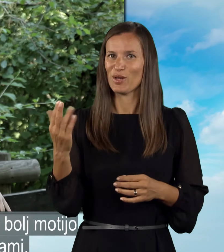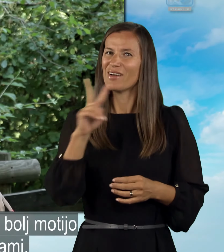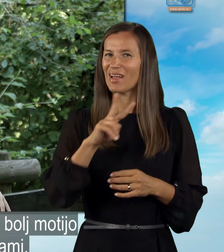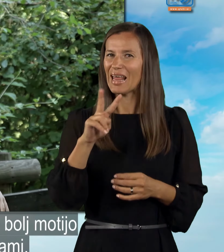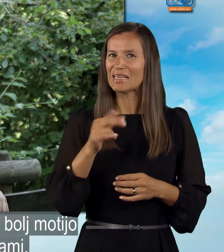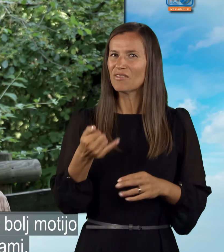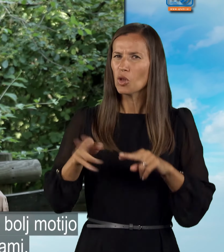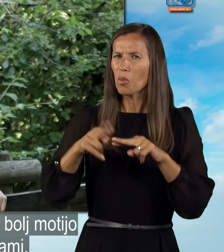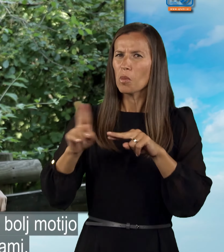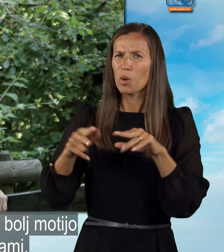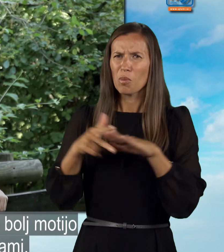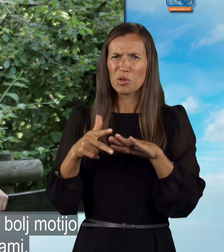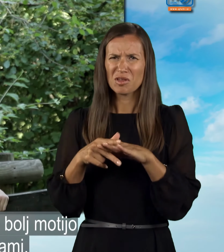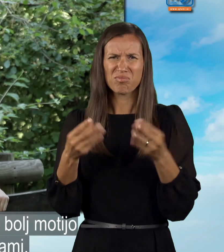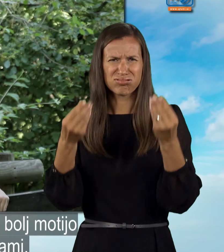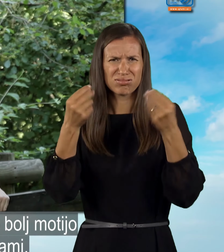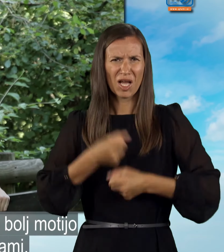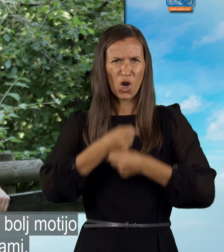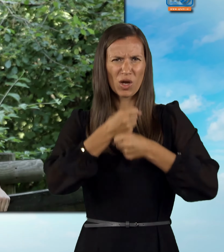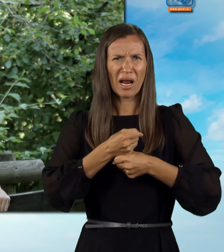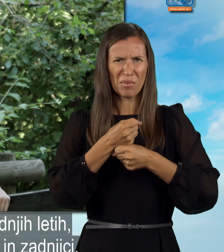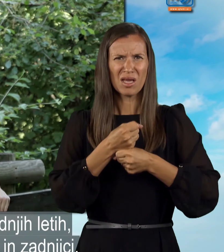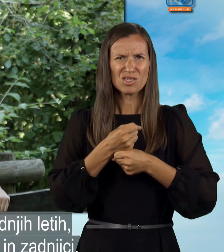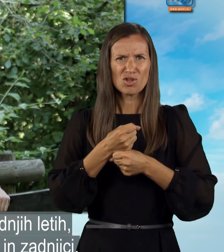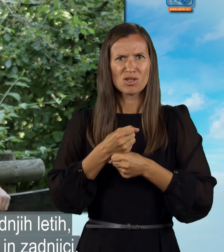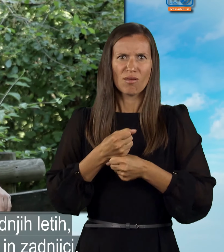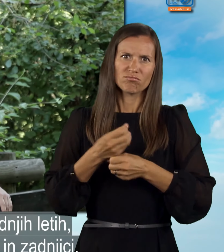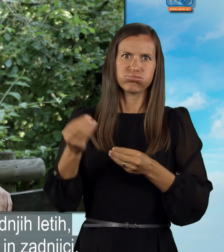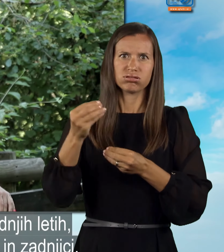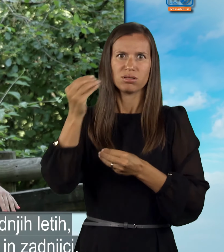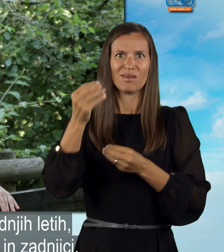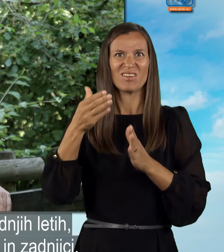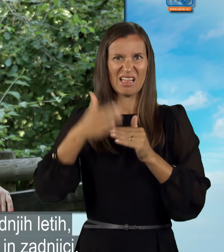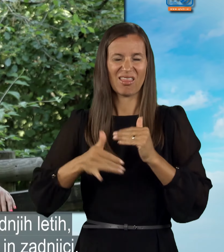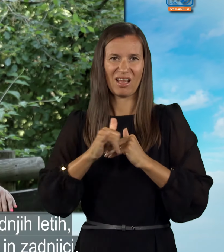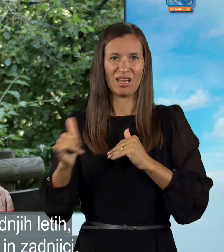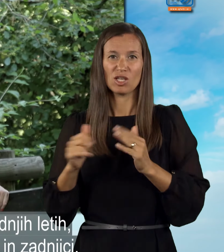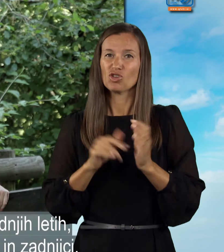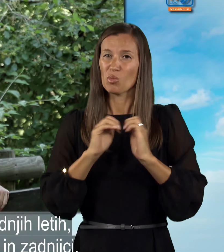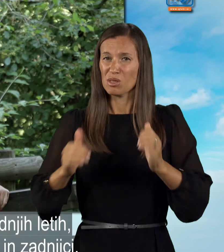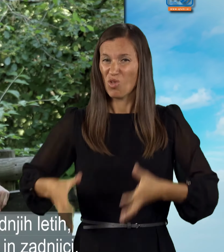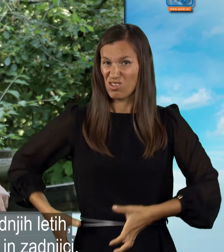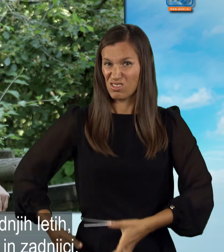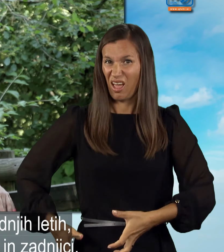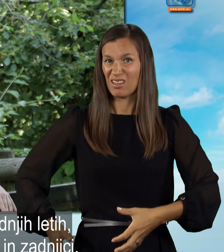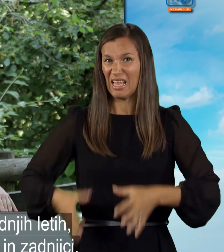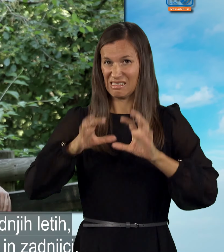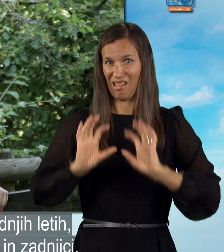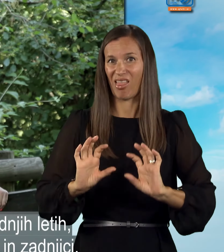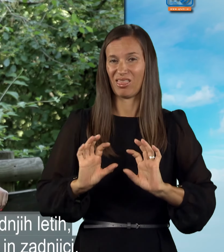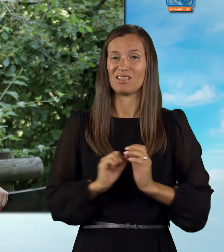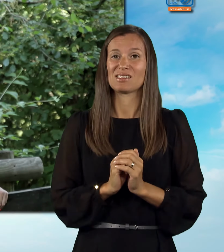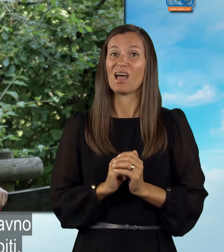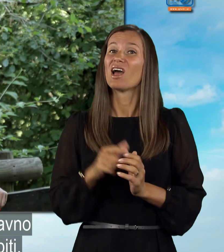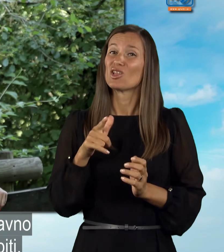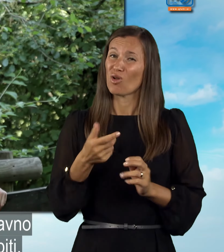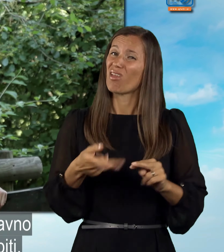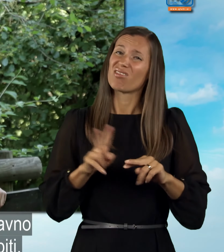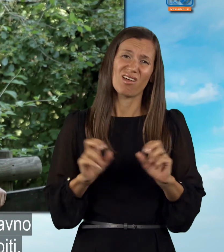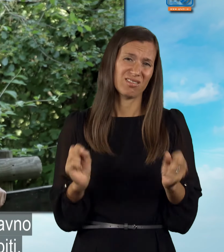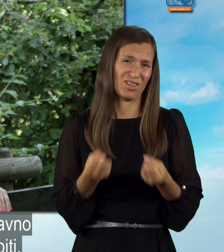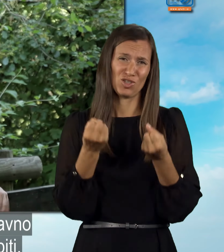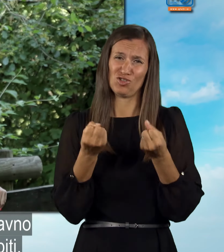Živijo. Valerijo vedno bolj motijo odvečni kilogrami, ki so se nabrali v zadnjih letih, predvsem na stegnih in zadnjici. In tukaj